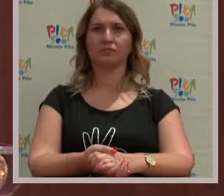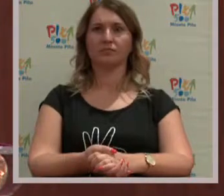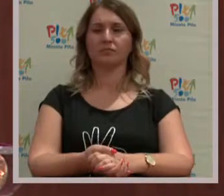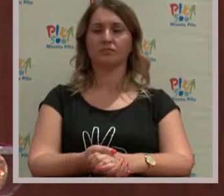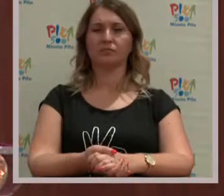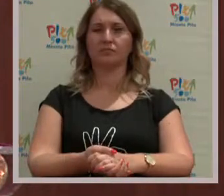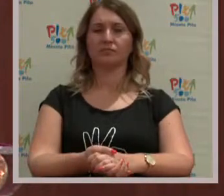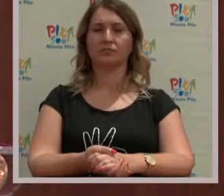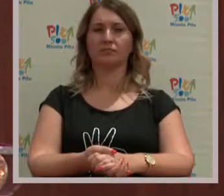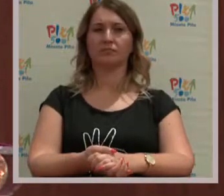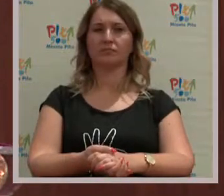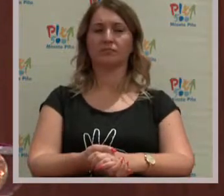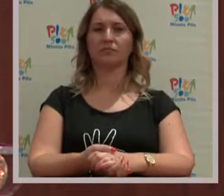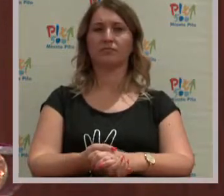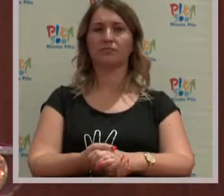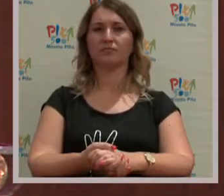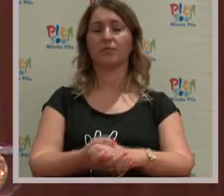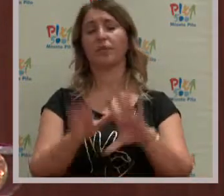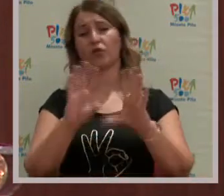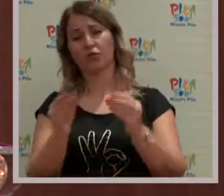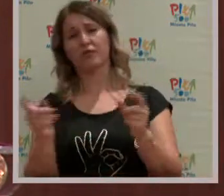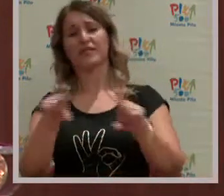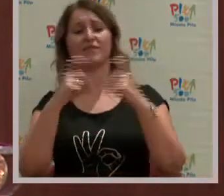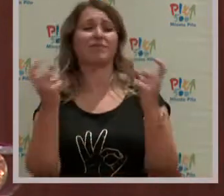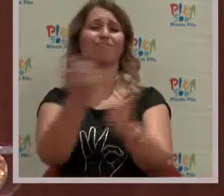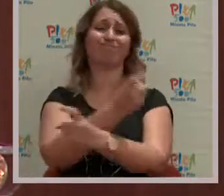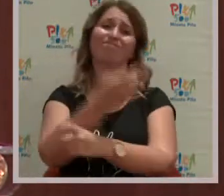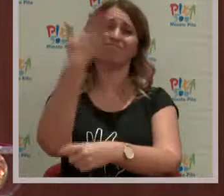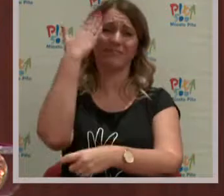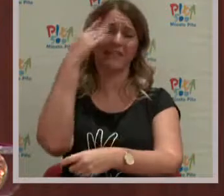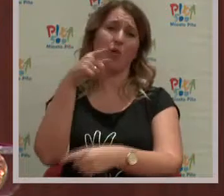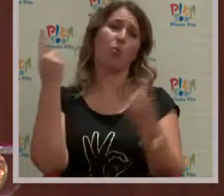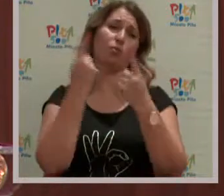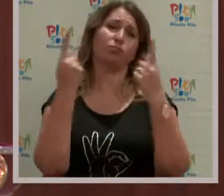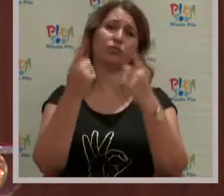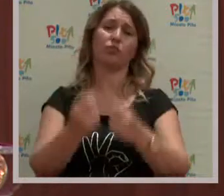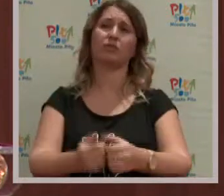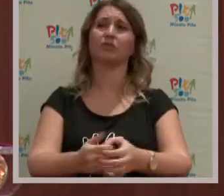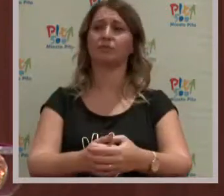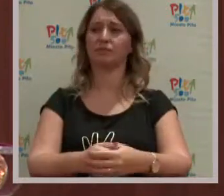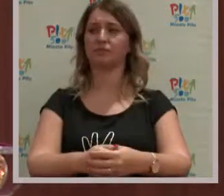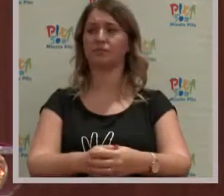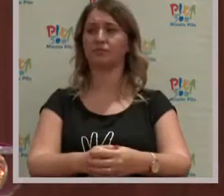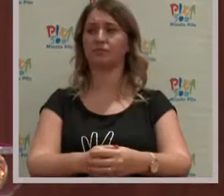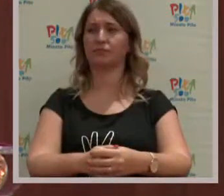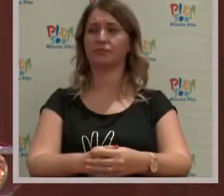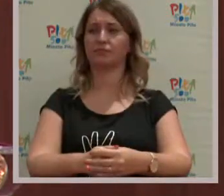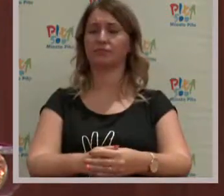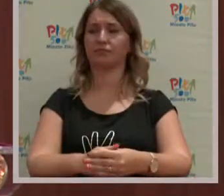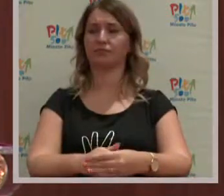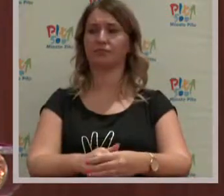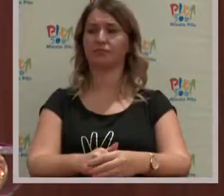znane w kraju i pokazywane bardzo często jako zły przykład funkcjonowania sportu. Mamy oczywiście